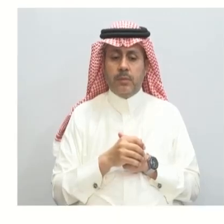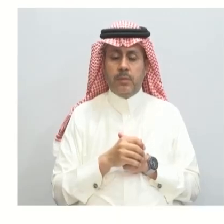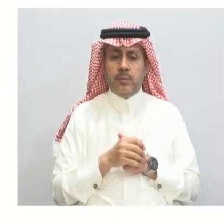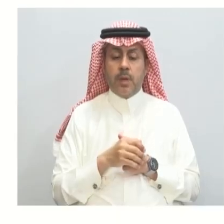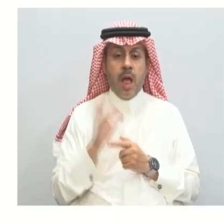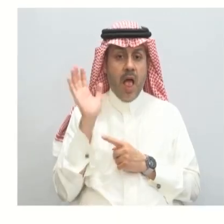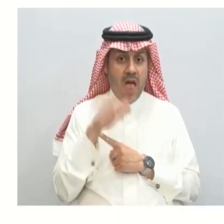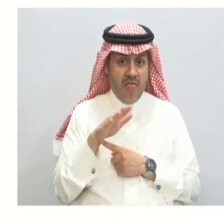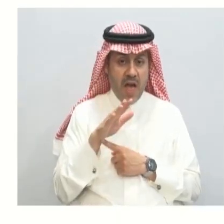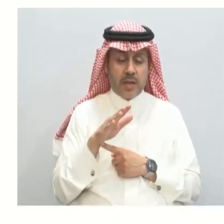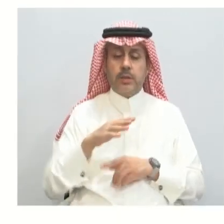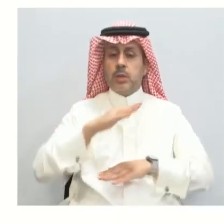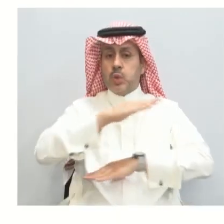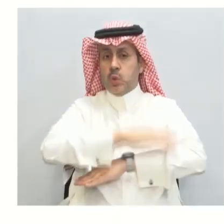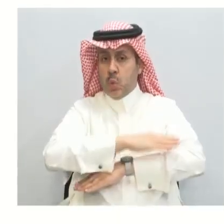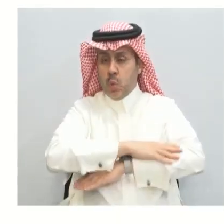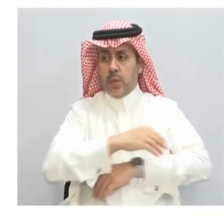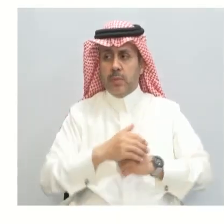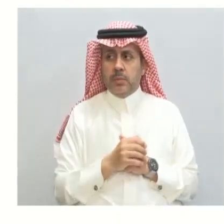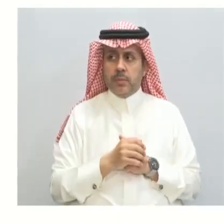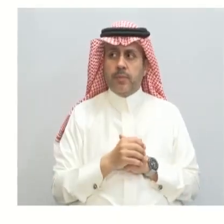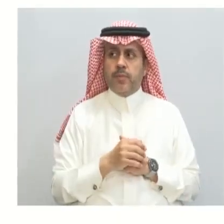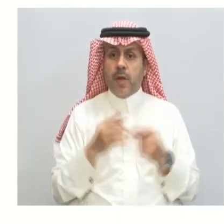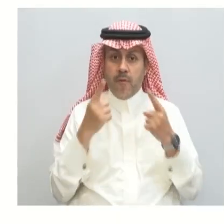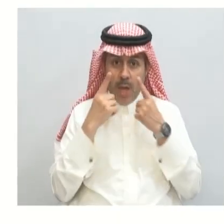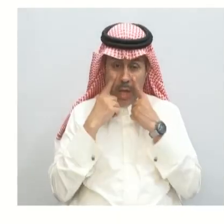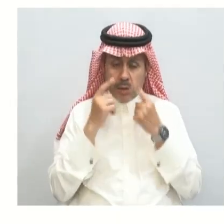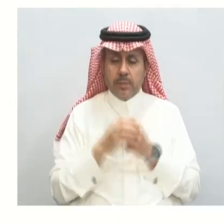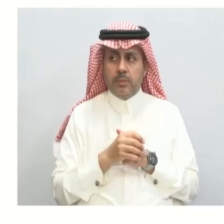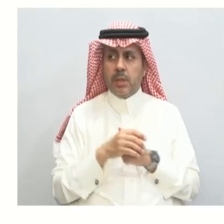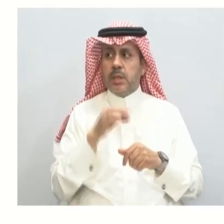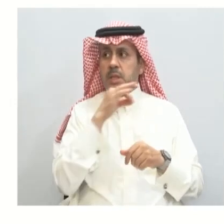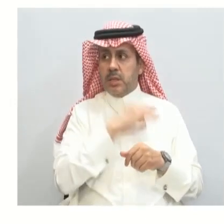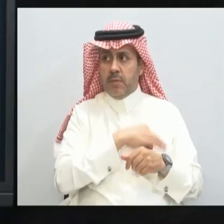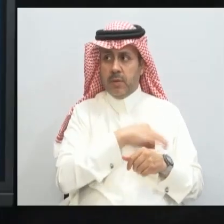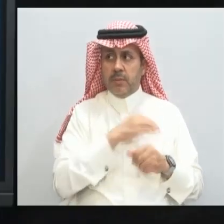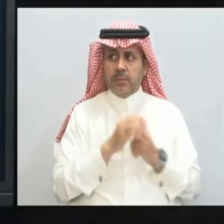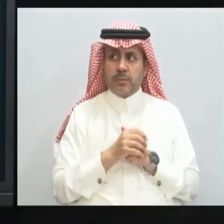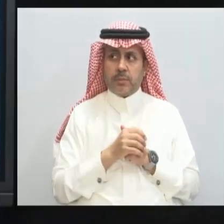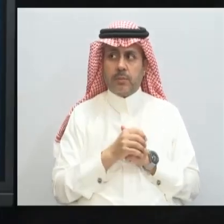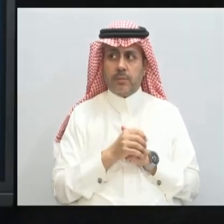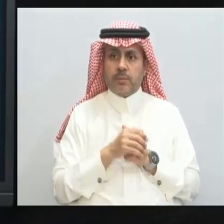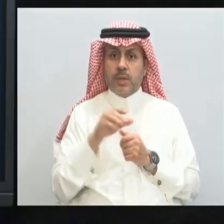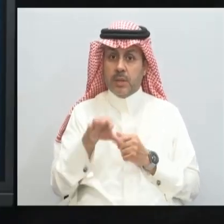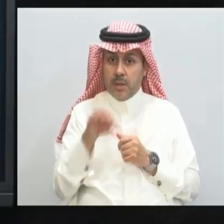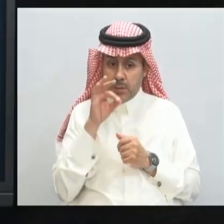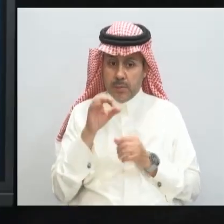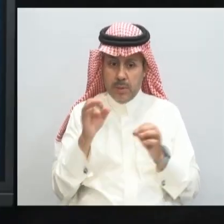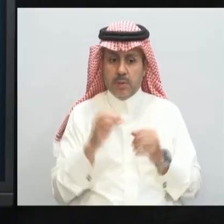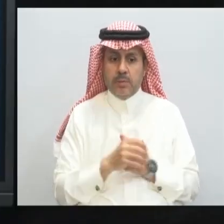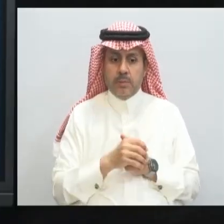اثار سلوكيه اعمال تطبيقات في حياتنا نستفيدها ونستخرج من هذه الايات من هذه